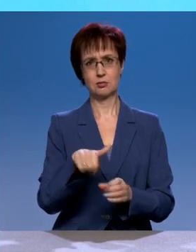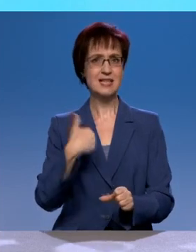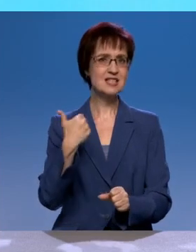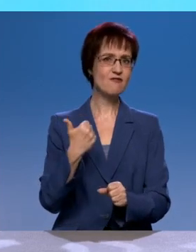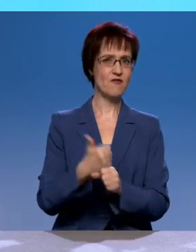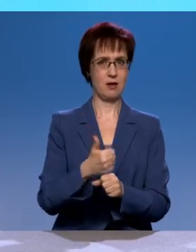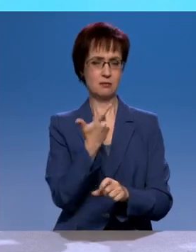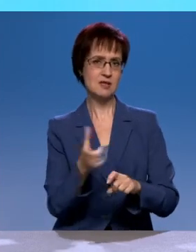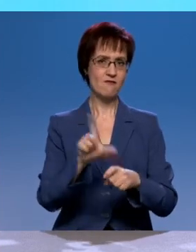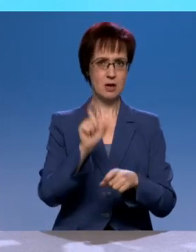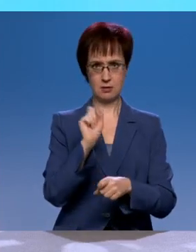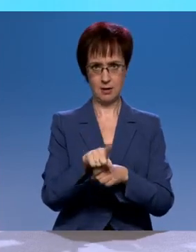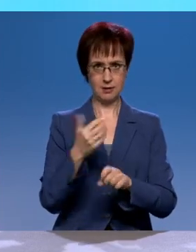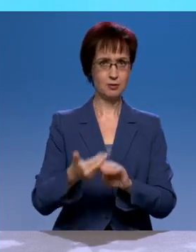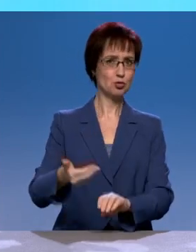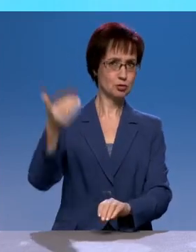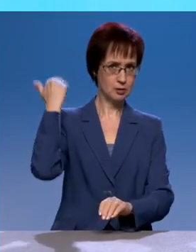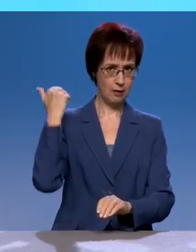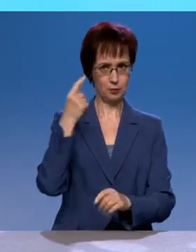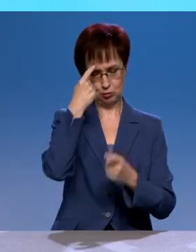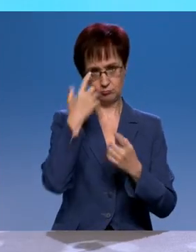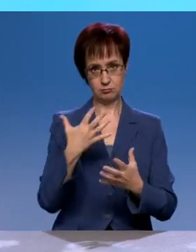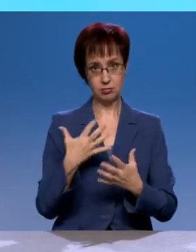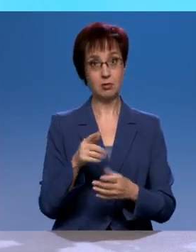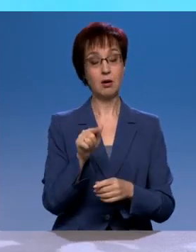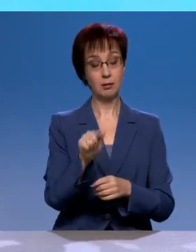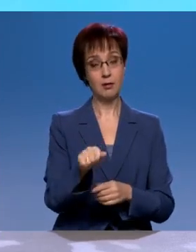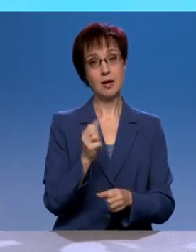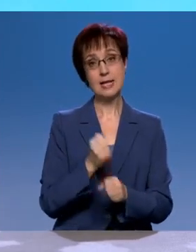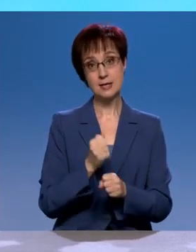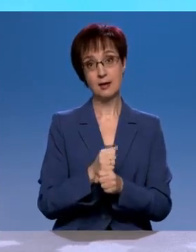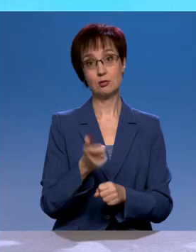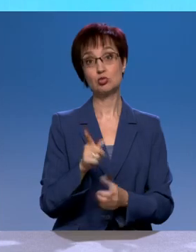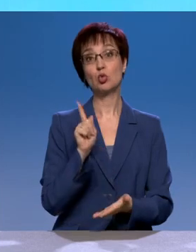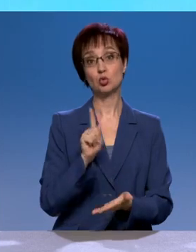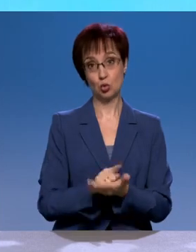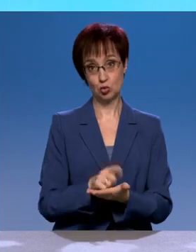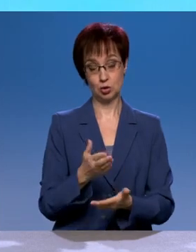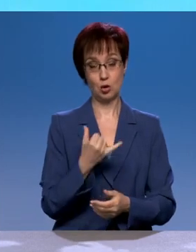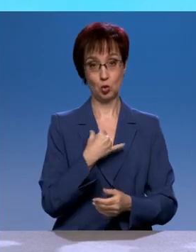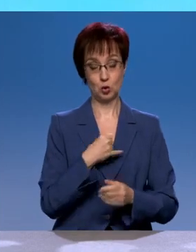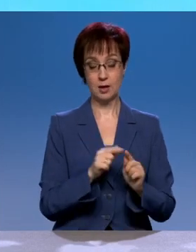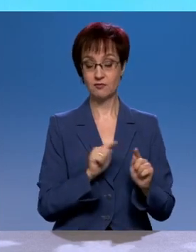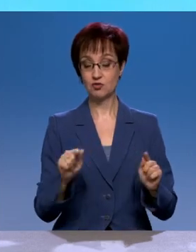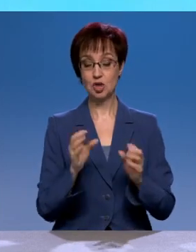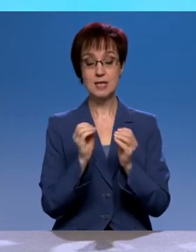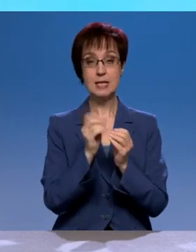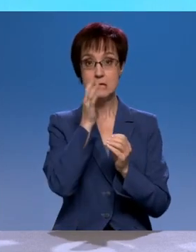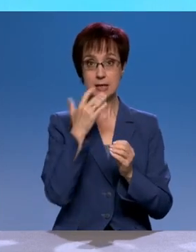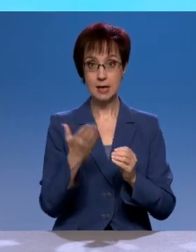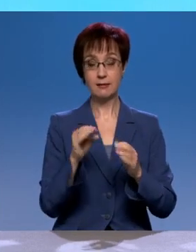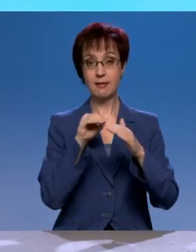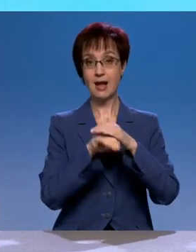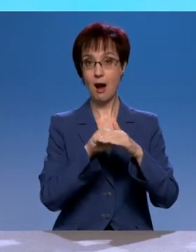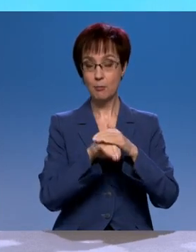и будь что будет. Да, у нас с вами за 10 лет накопилось некое понимание о том, что из себя представляет страна,